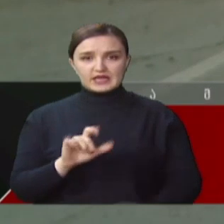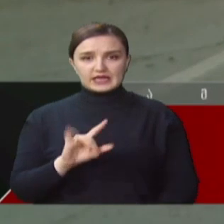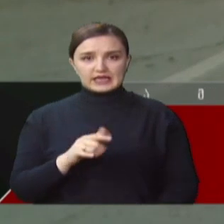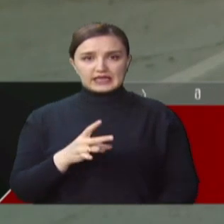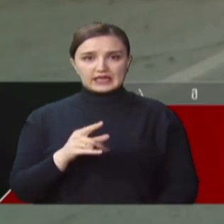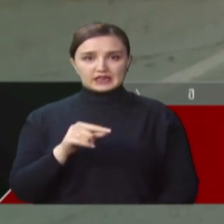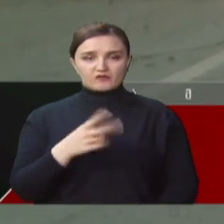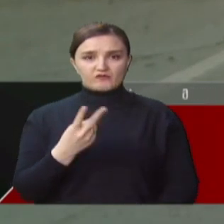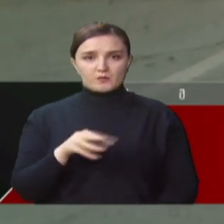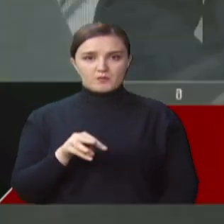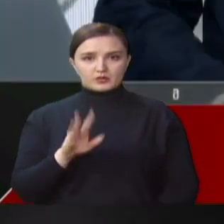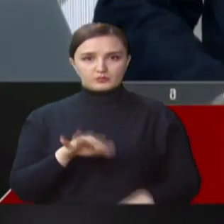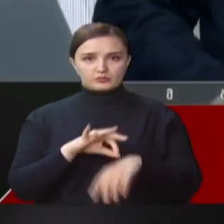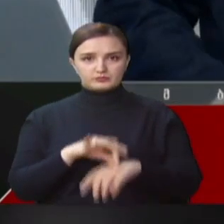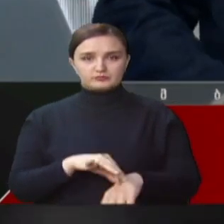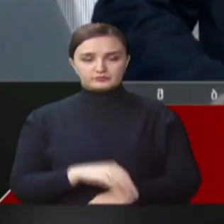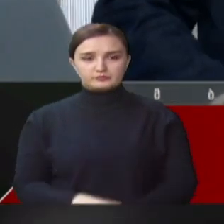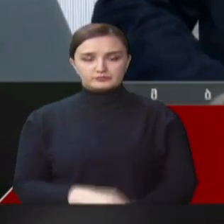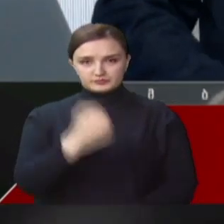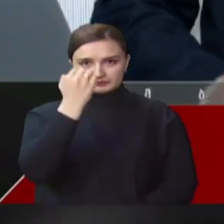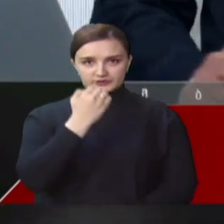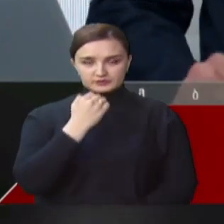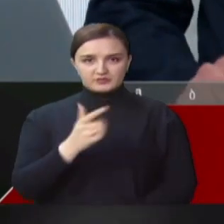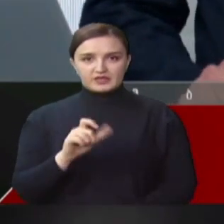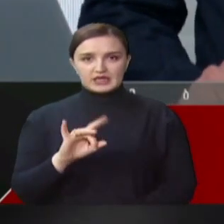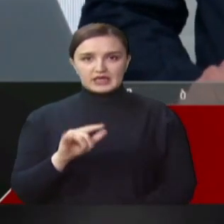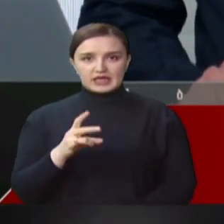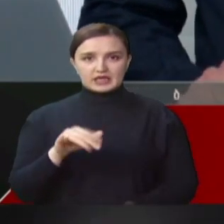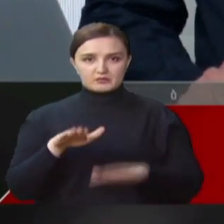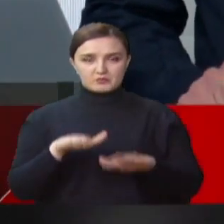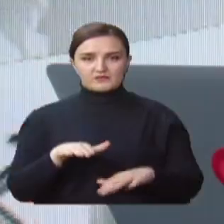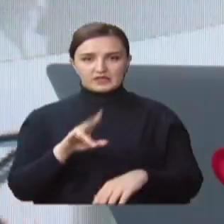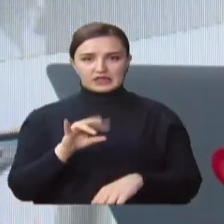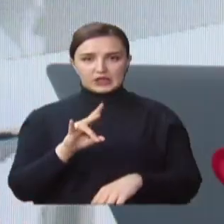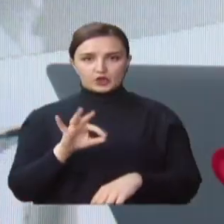უკვე 2 მარტს გამართება. მადლობა ერგნეთიდან ნინო ფისაძე, ეგ გვერდებოდა პირდაპირ ეთერში.